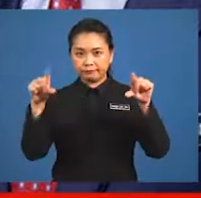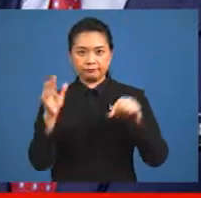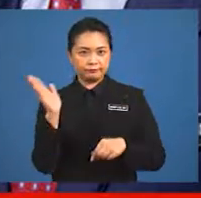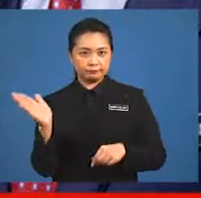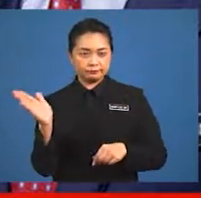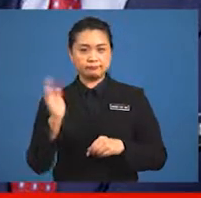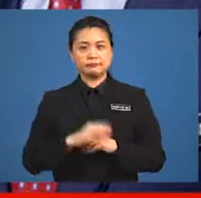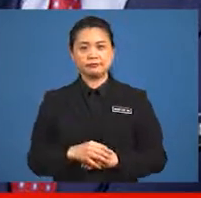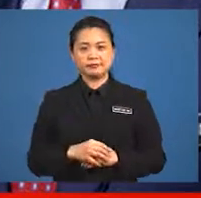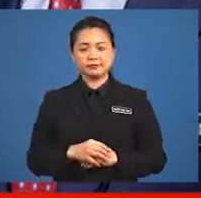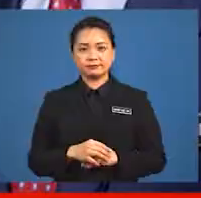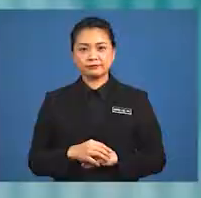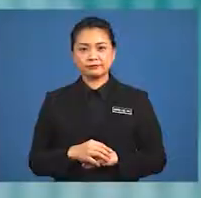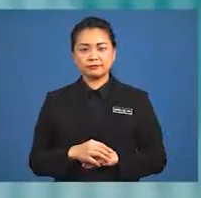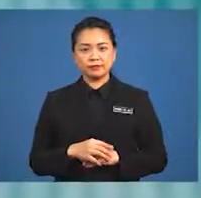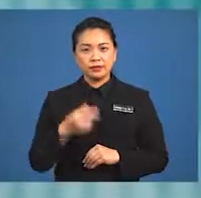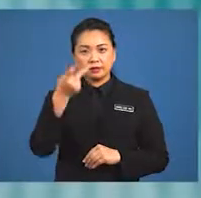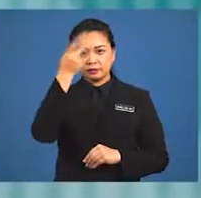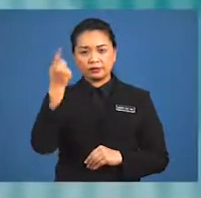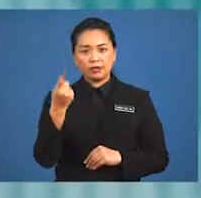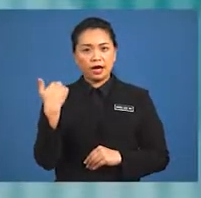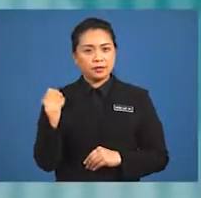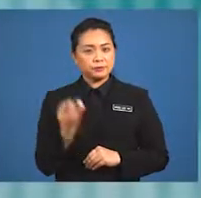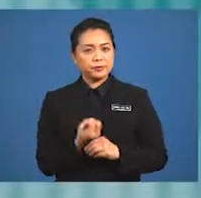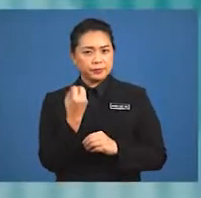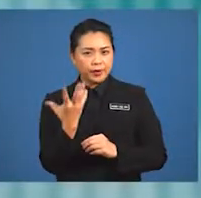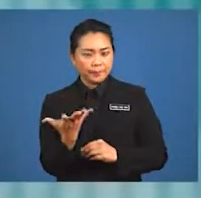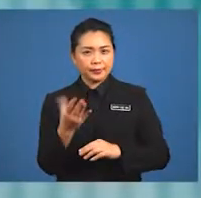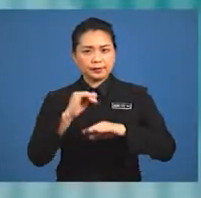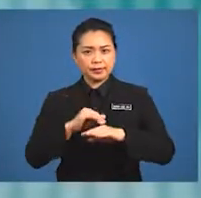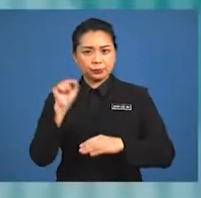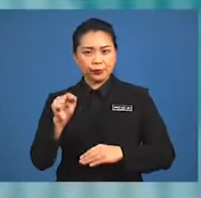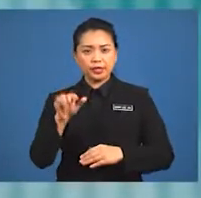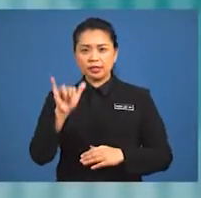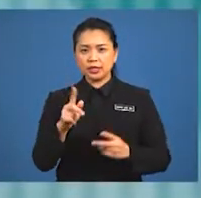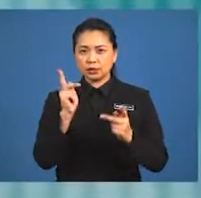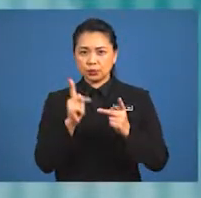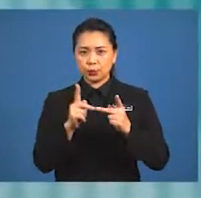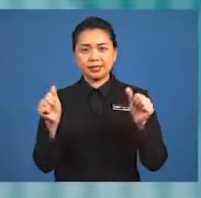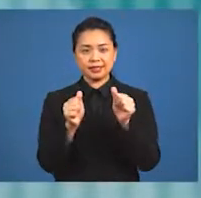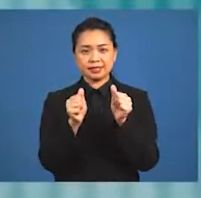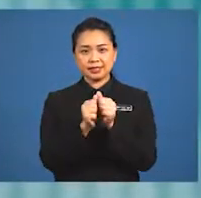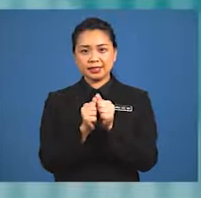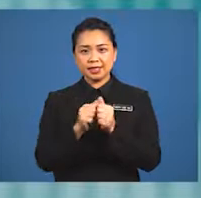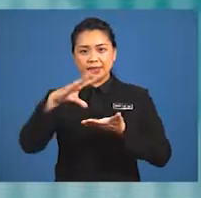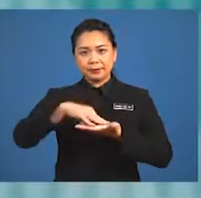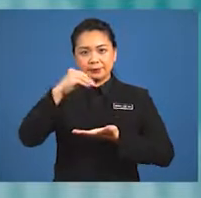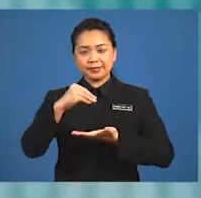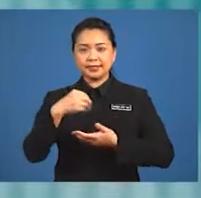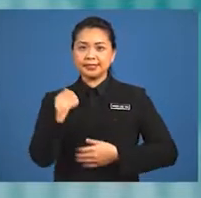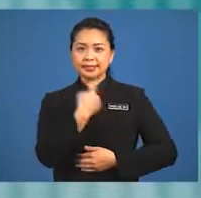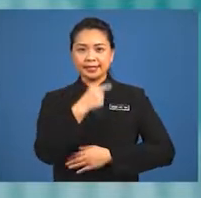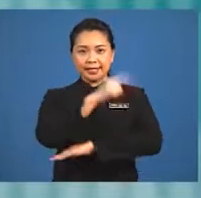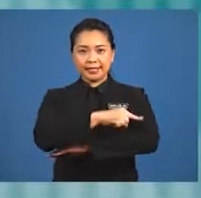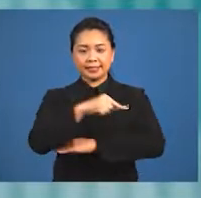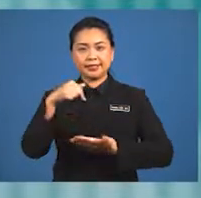rangsangan ekonomi tersebut. Kerana terdapat beberapa touch points yang bersesuaian dengan kandungan pembelajaran kita